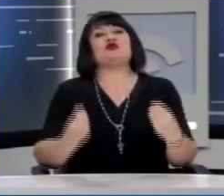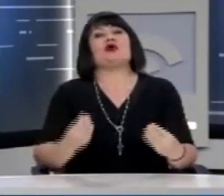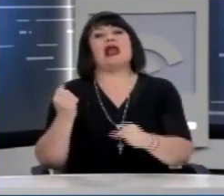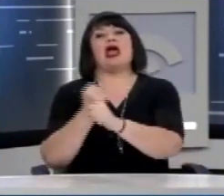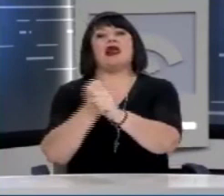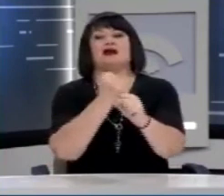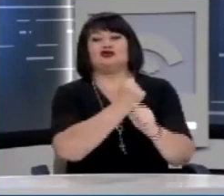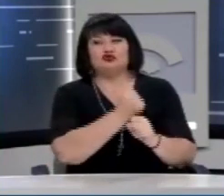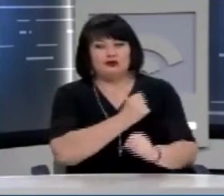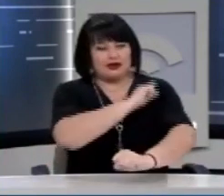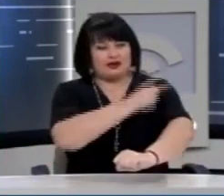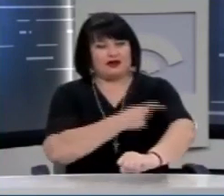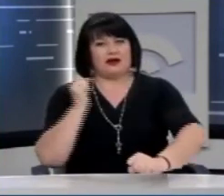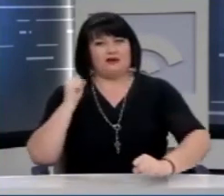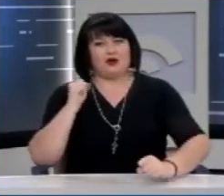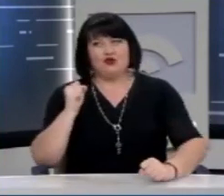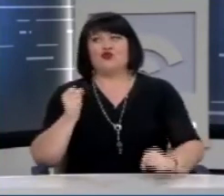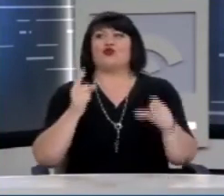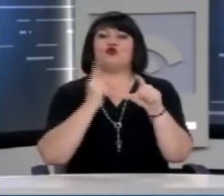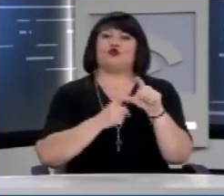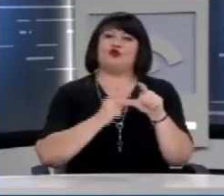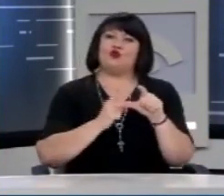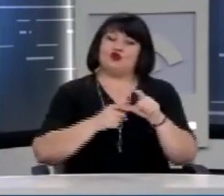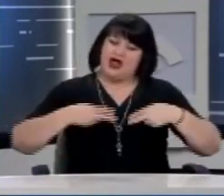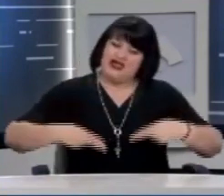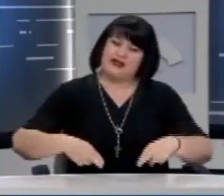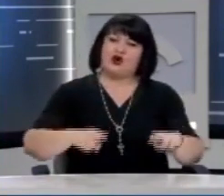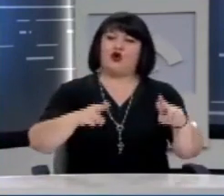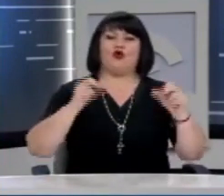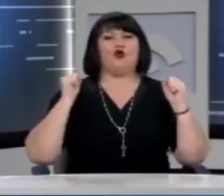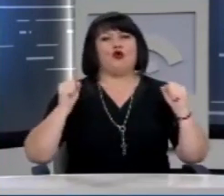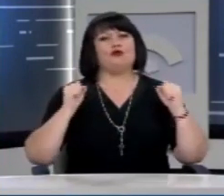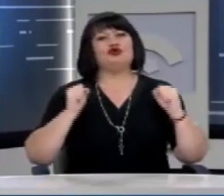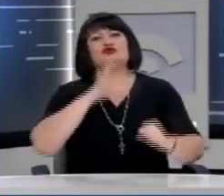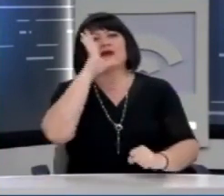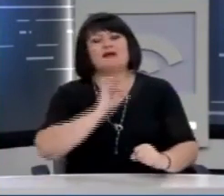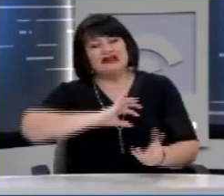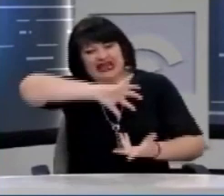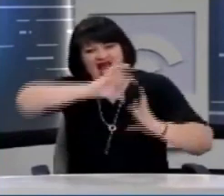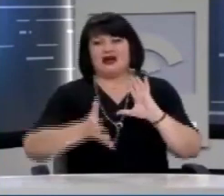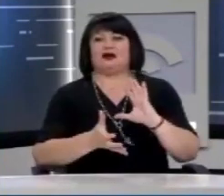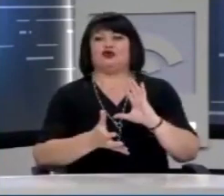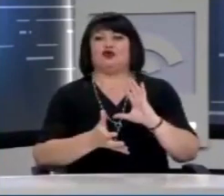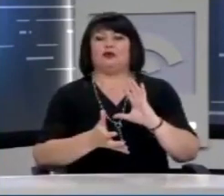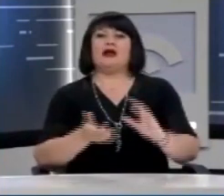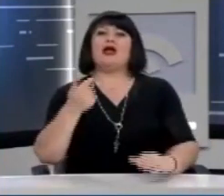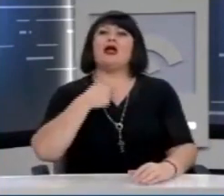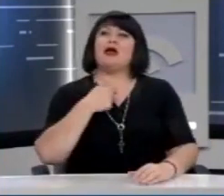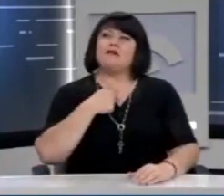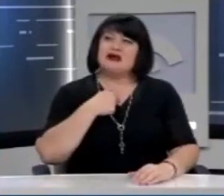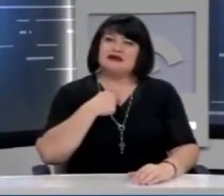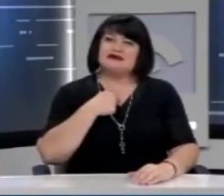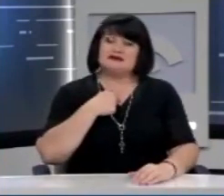εργαζόμενοι, η δύναμη που μπαίνει μπροστά για να ανοίξει ο δρόμος της πραγματικής ανατροπής, που για μας